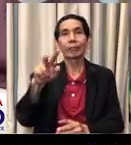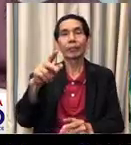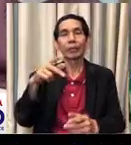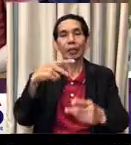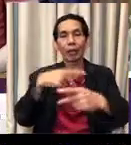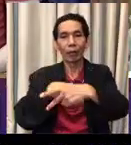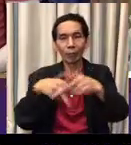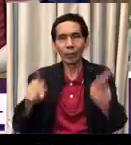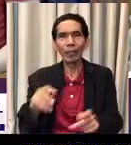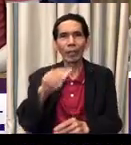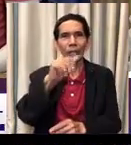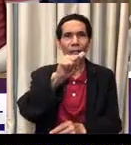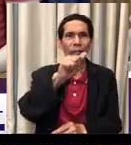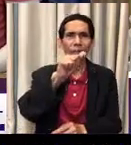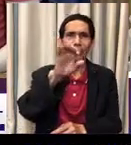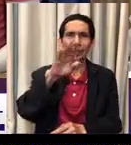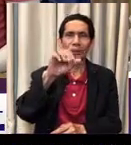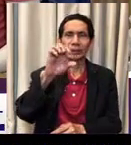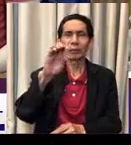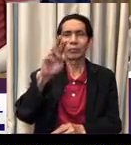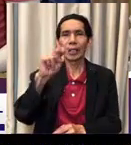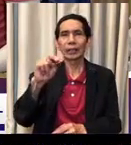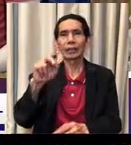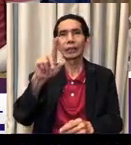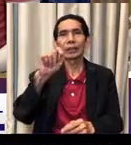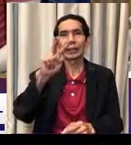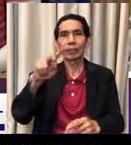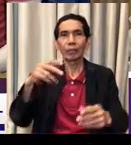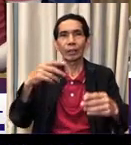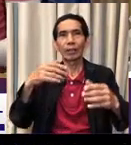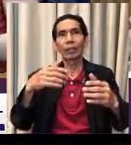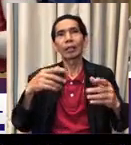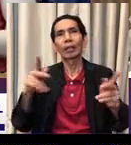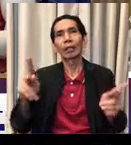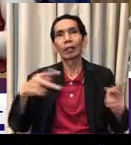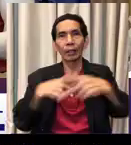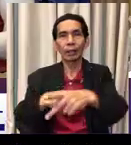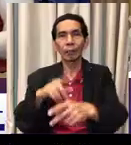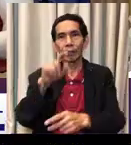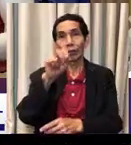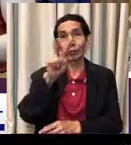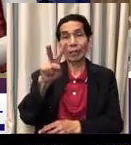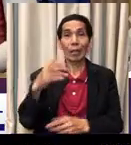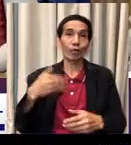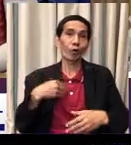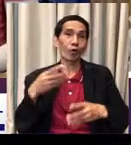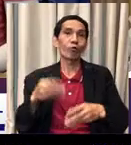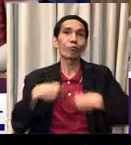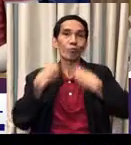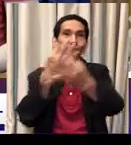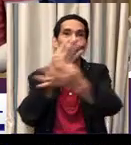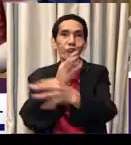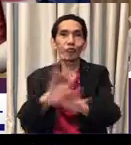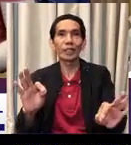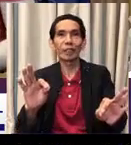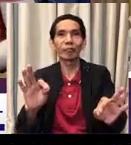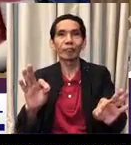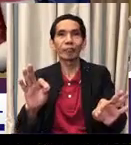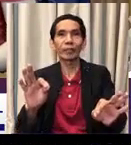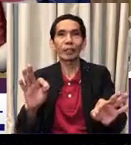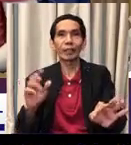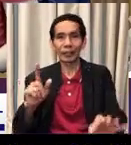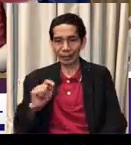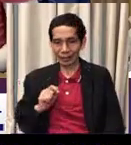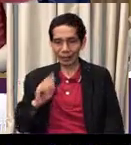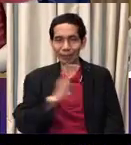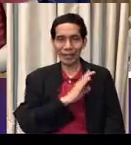yun? Ano may? ABS-CBN TV Plus. Yan. Tapos meron silang TV. Buti pa sila may TV. Kami may TV rin